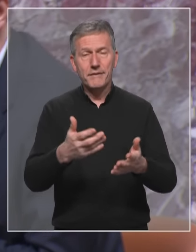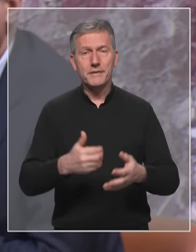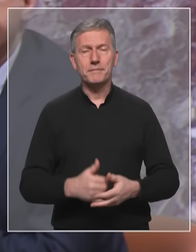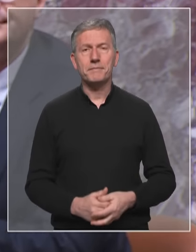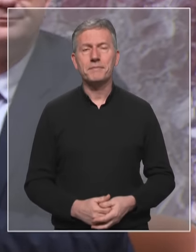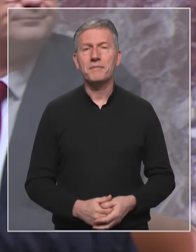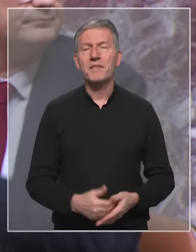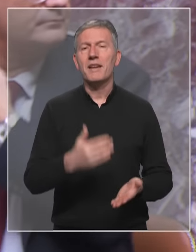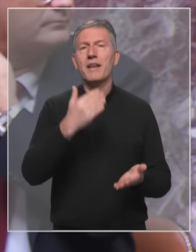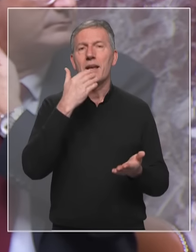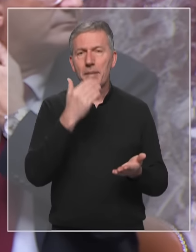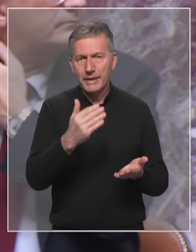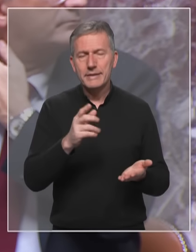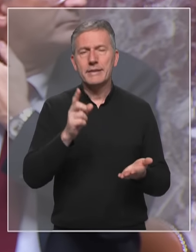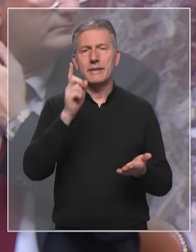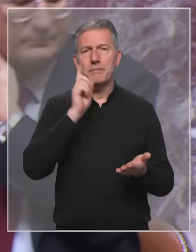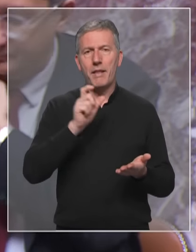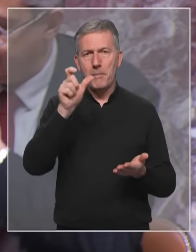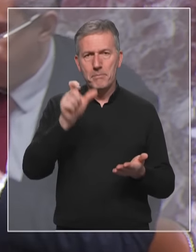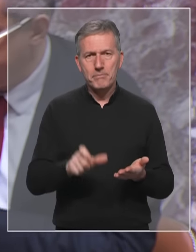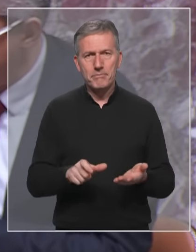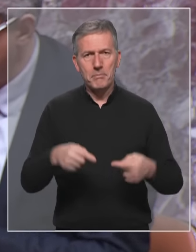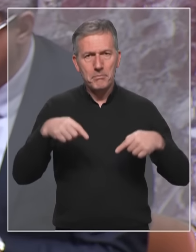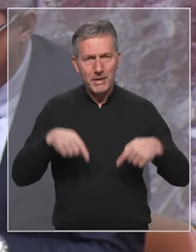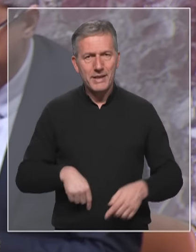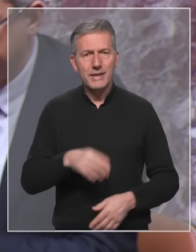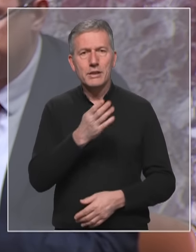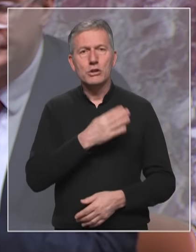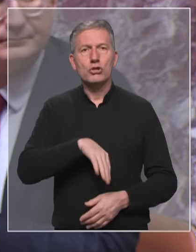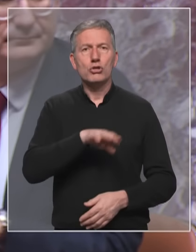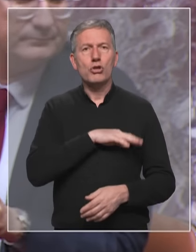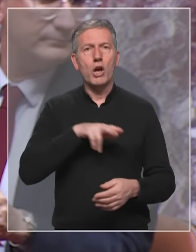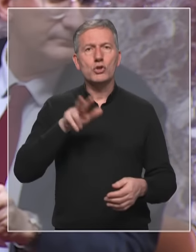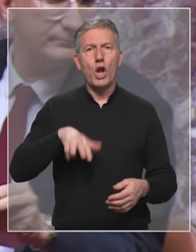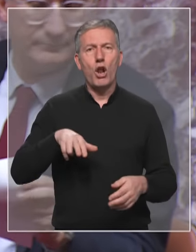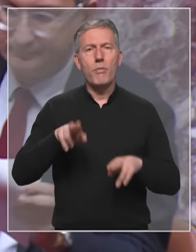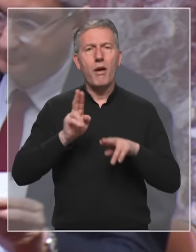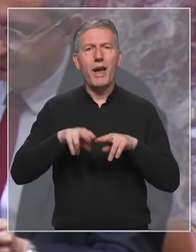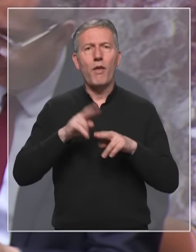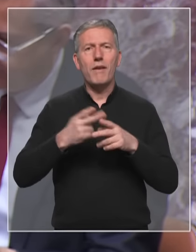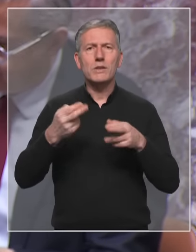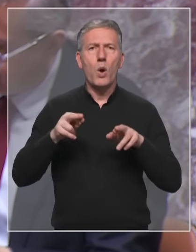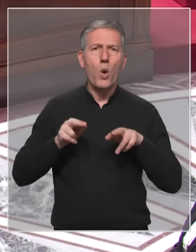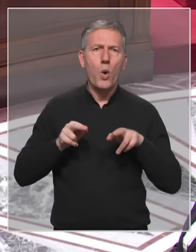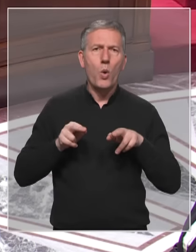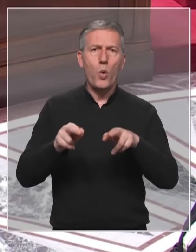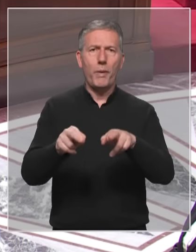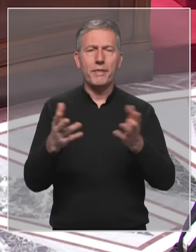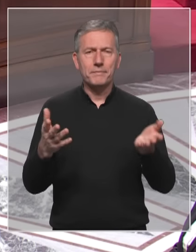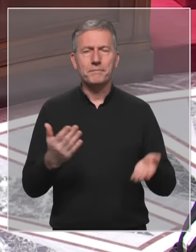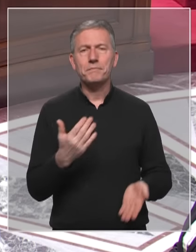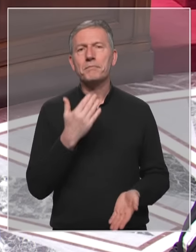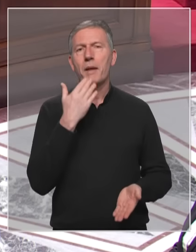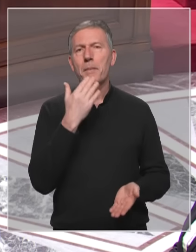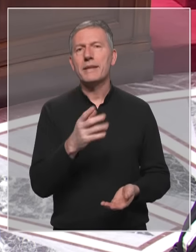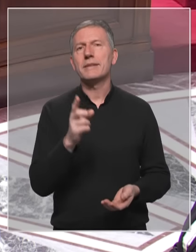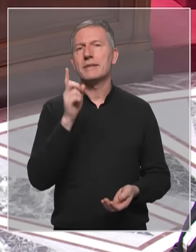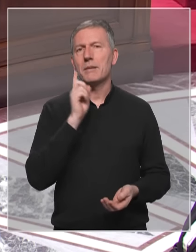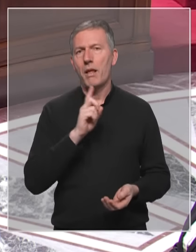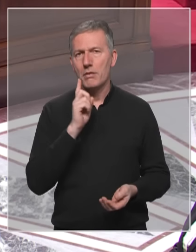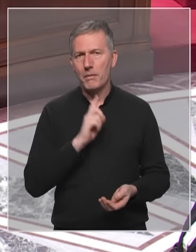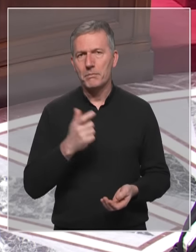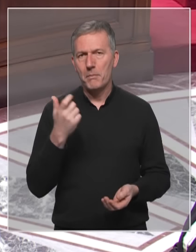Et la parole est à madame Valérie Létard, ministre en charge du logement et de la rénovation urbaine. Merci madame la